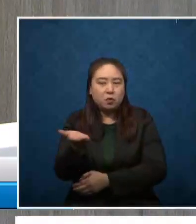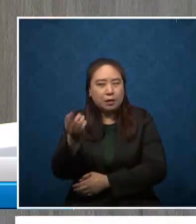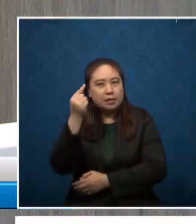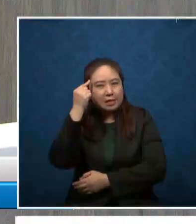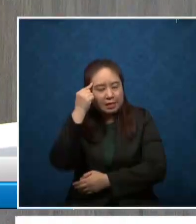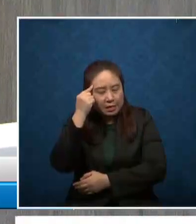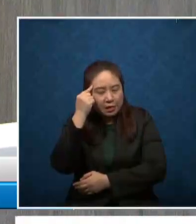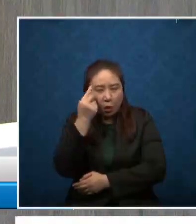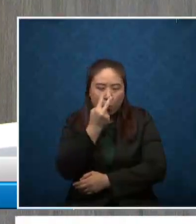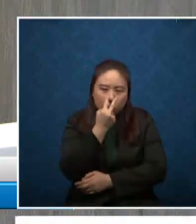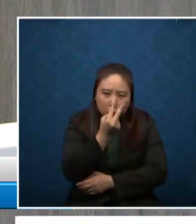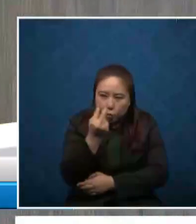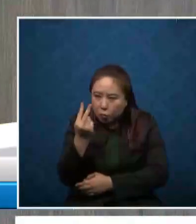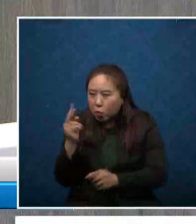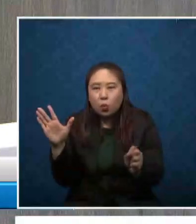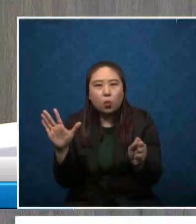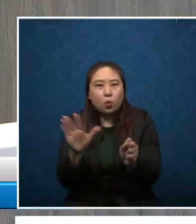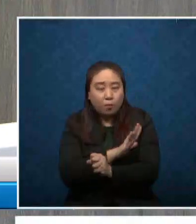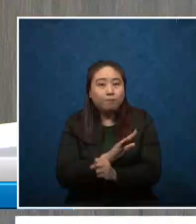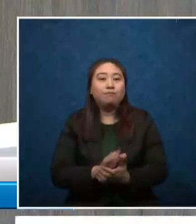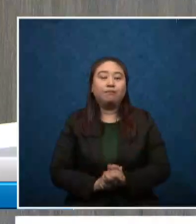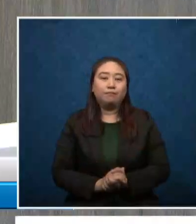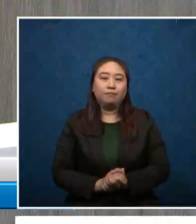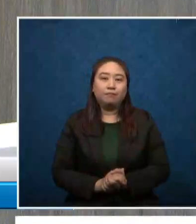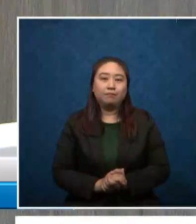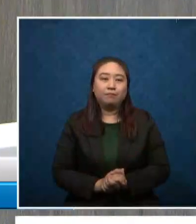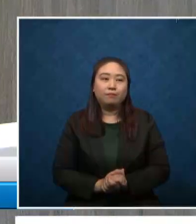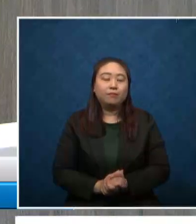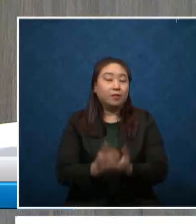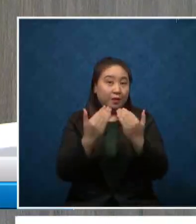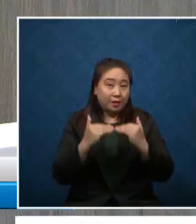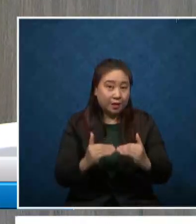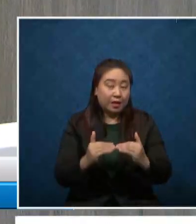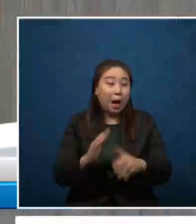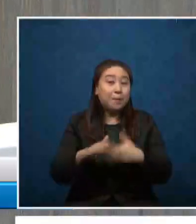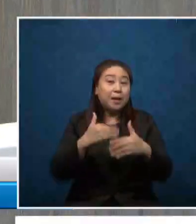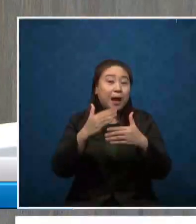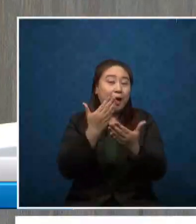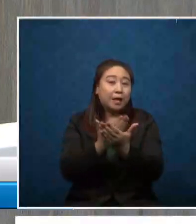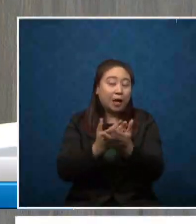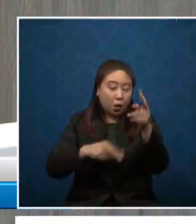ข้อบทีเดียวสลบข้อ 4 ก็คอการพัฒนาการตรวเงินแผ่